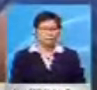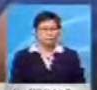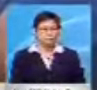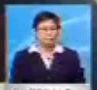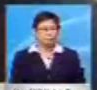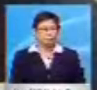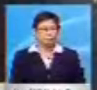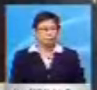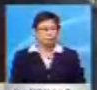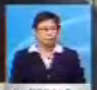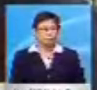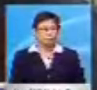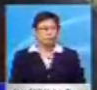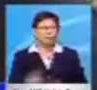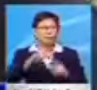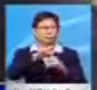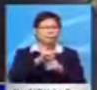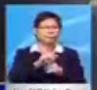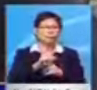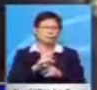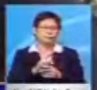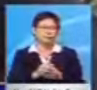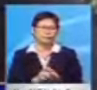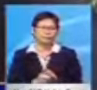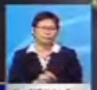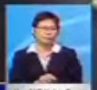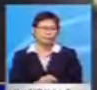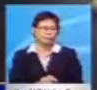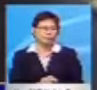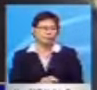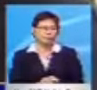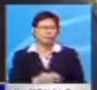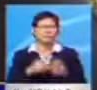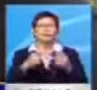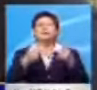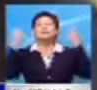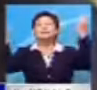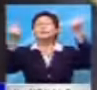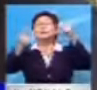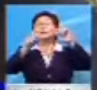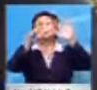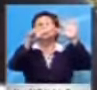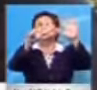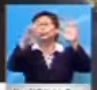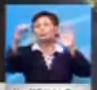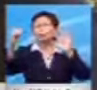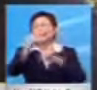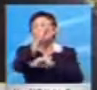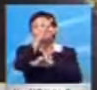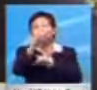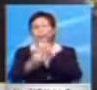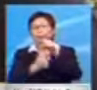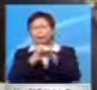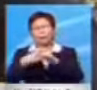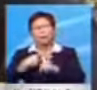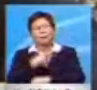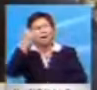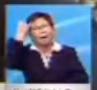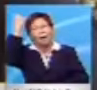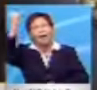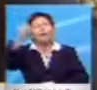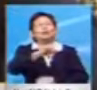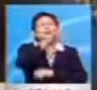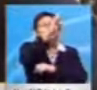bahagian jadi bila kitaemikirkan se Bu dengan 70 tahun Jadi kami mendapat idea untuk mengadakan